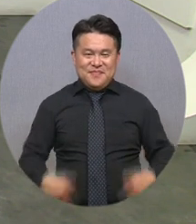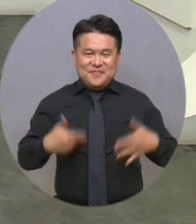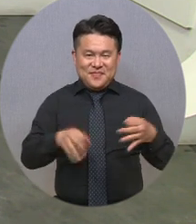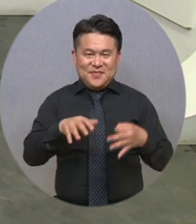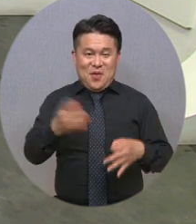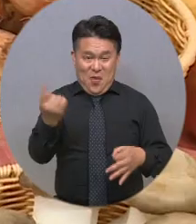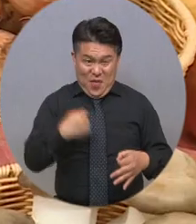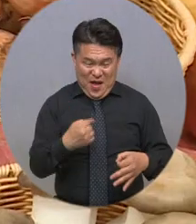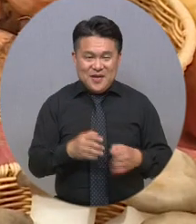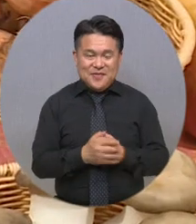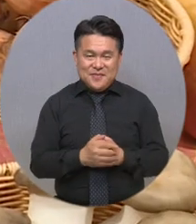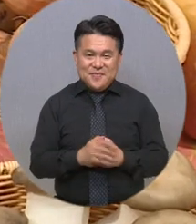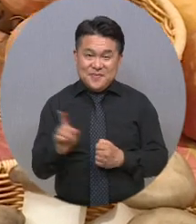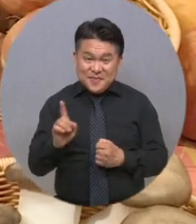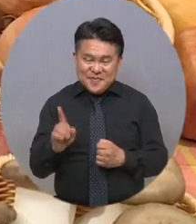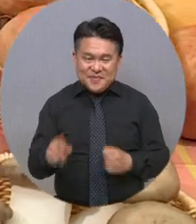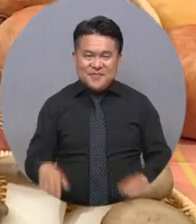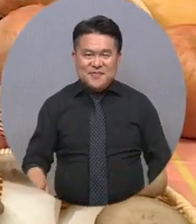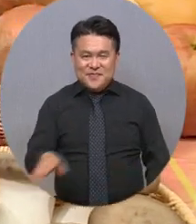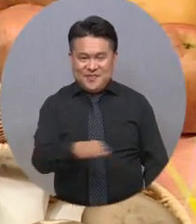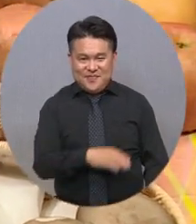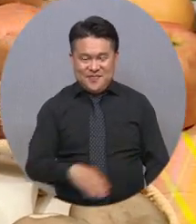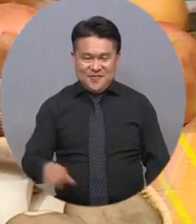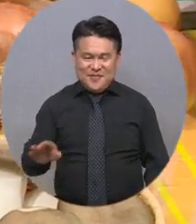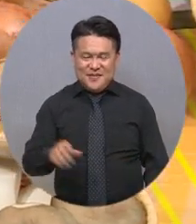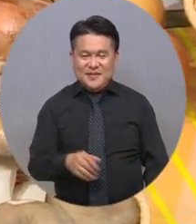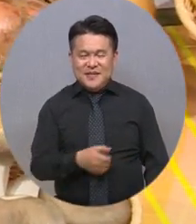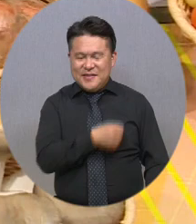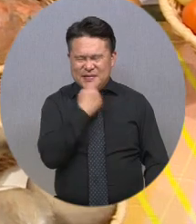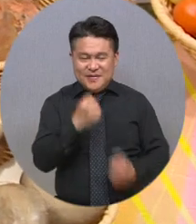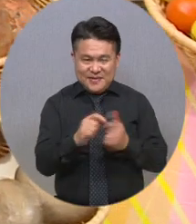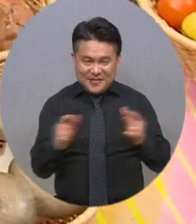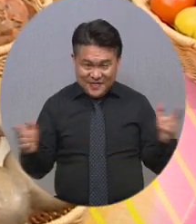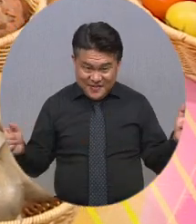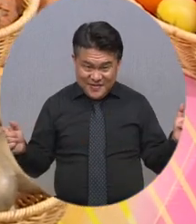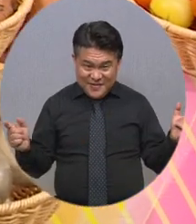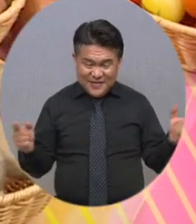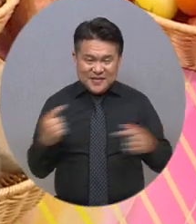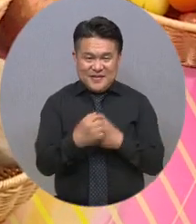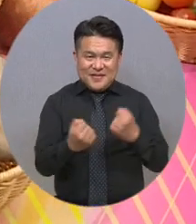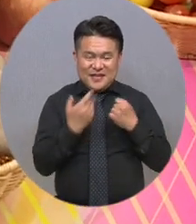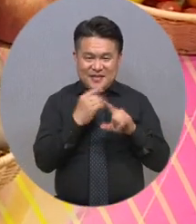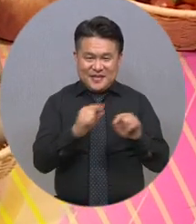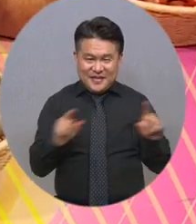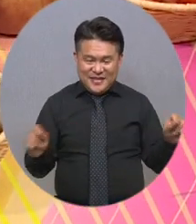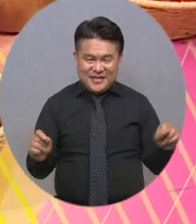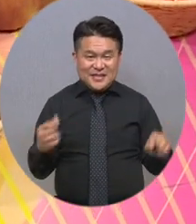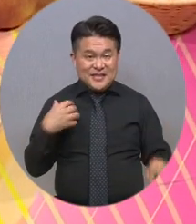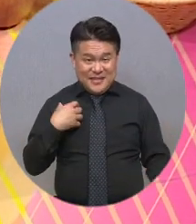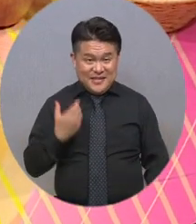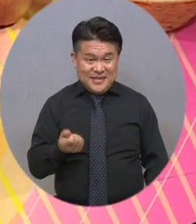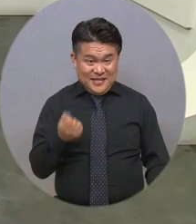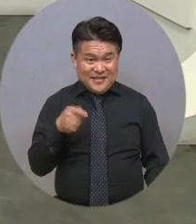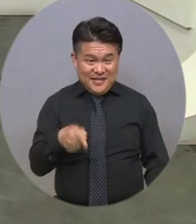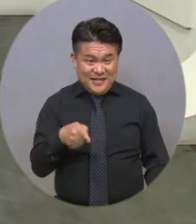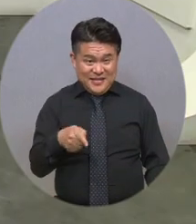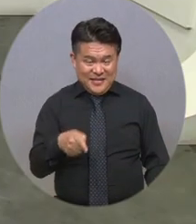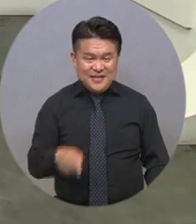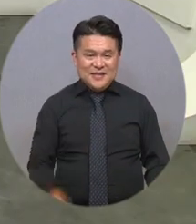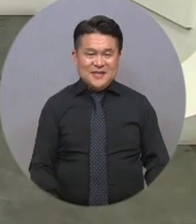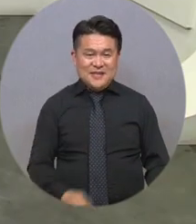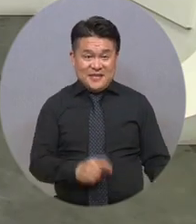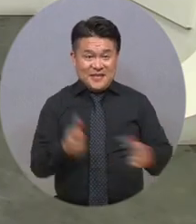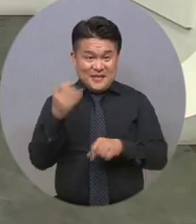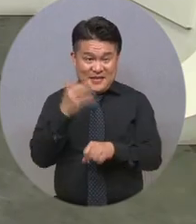남도장터에 오셔가지고 네. 우리 산의 진미, 우리 건강한 밥상을 책임지는